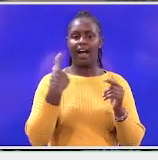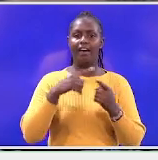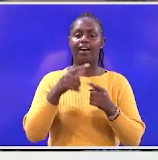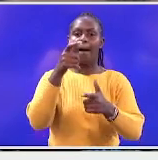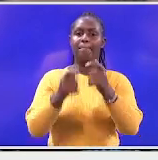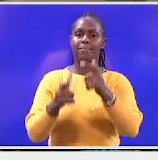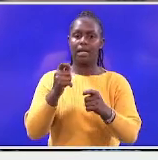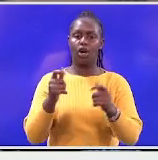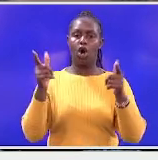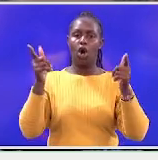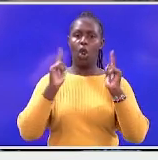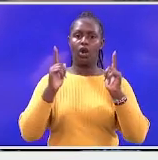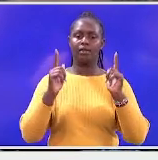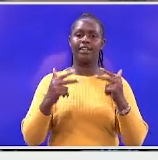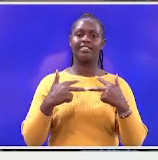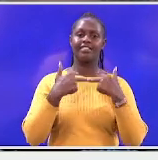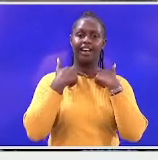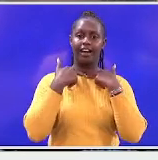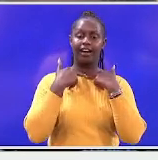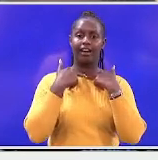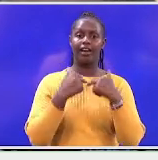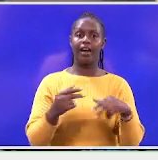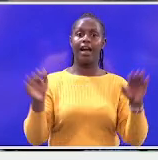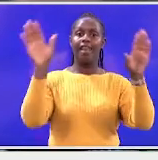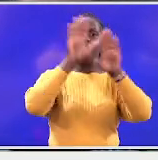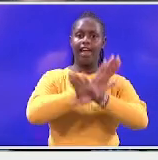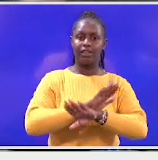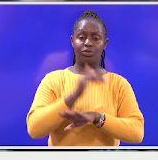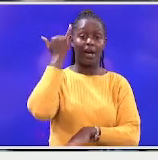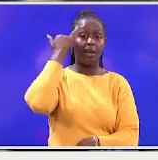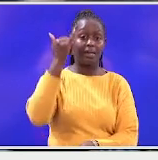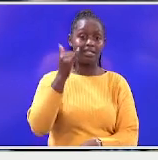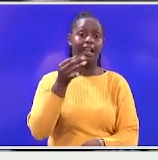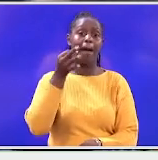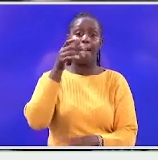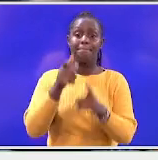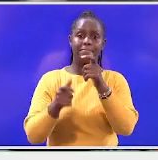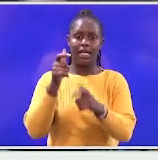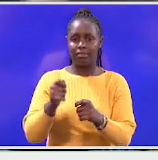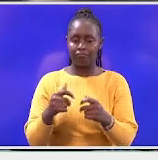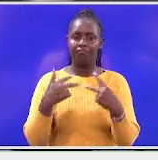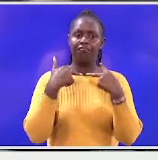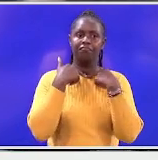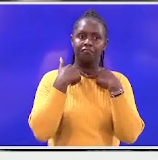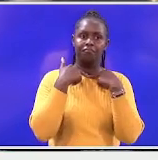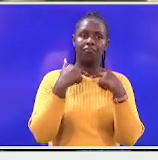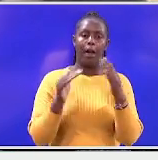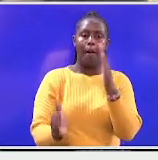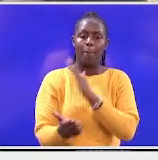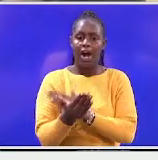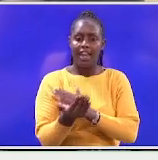fulani. Imagine maziwa ikalala usubuhi, ikaletewa